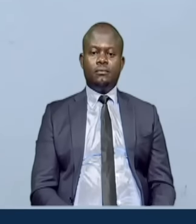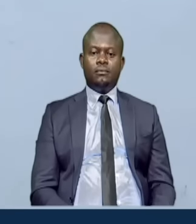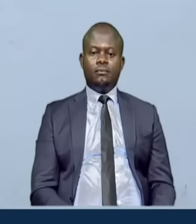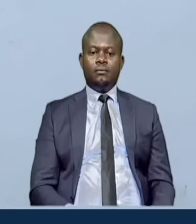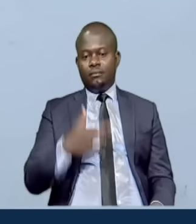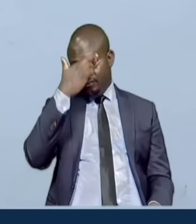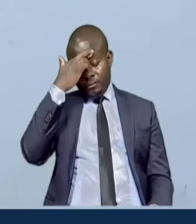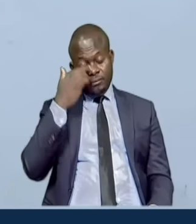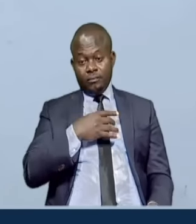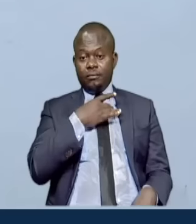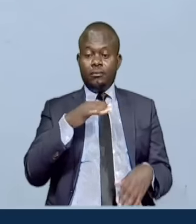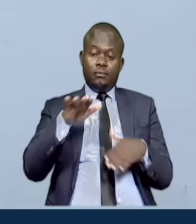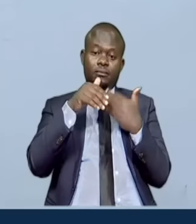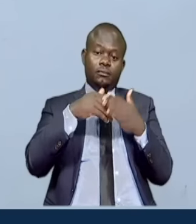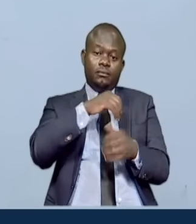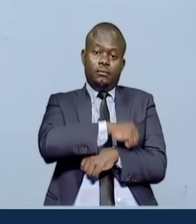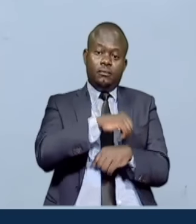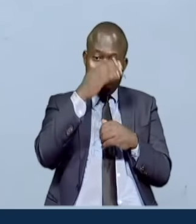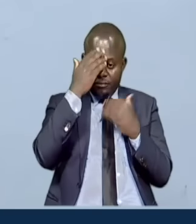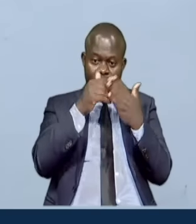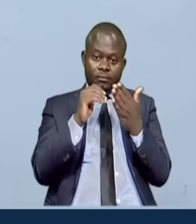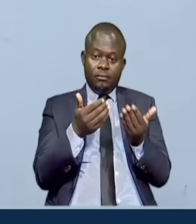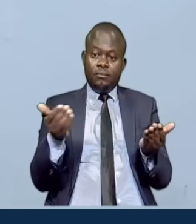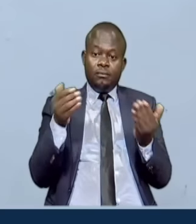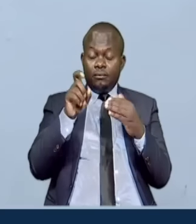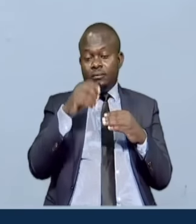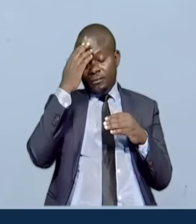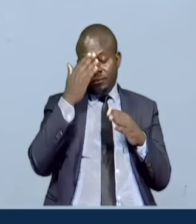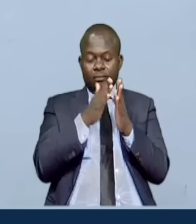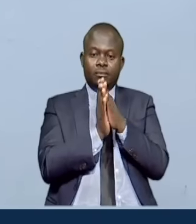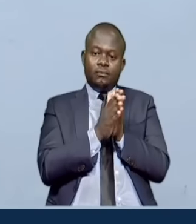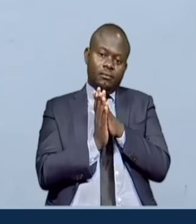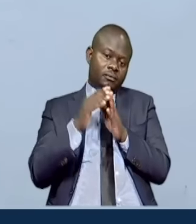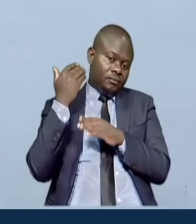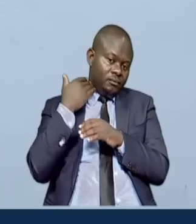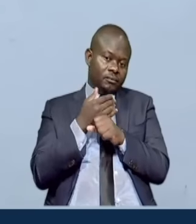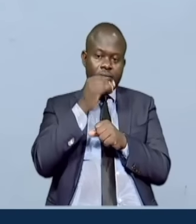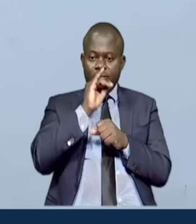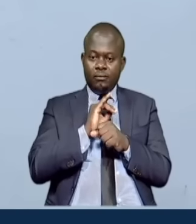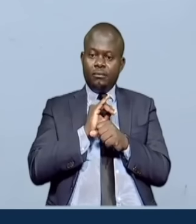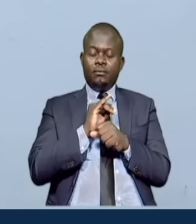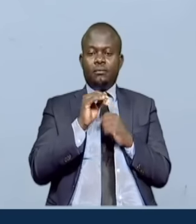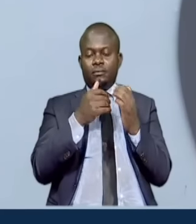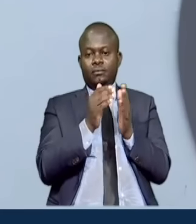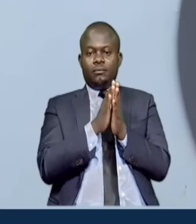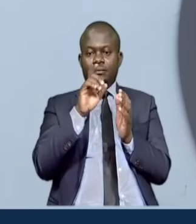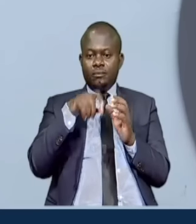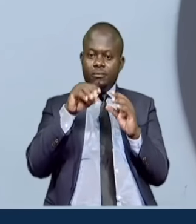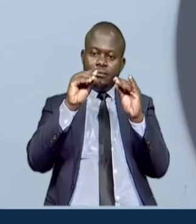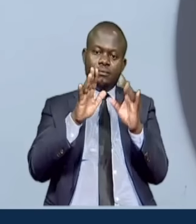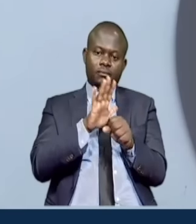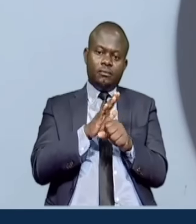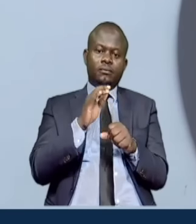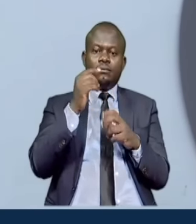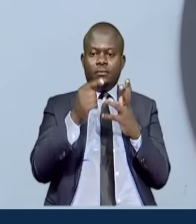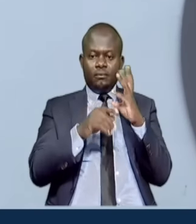Impamvu twasura urwibutso turi abanyeshuri ni uko ari abana bakeneye kumenya amateka ya Jenoside yakorewe Abatutsi. Amateka akwiye kubabera isomo rikomeye mu